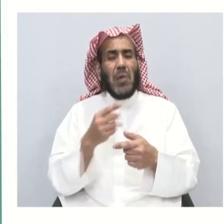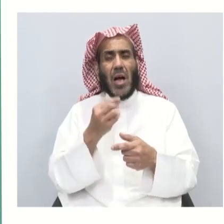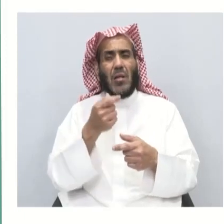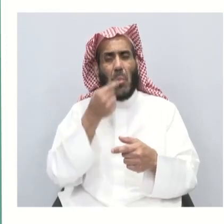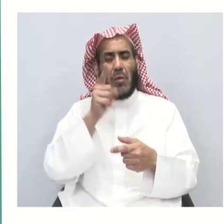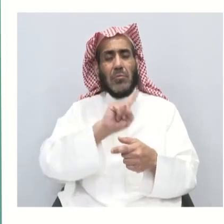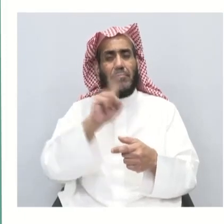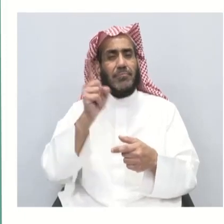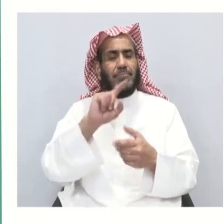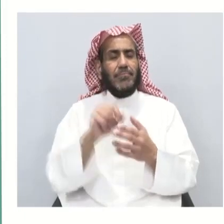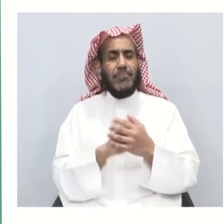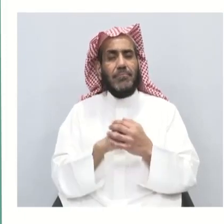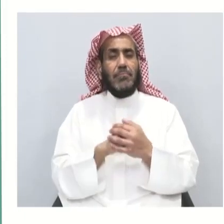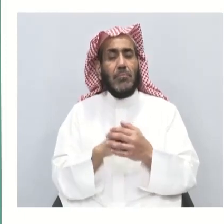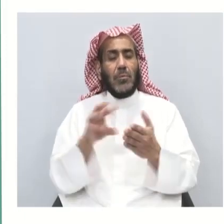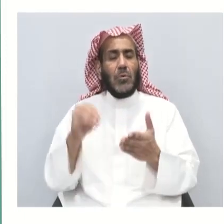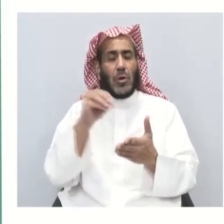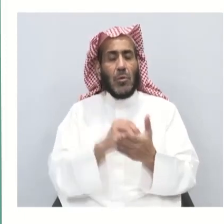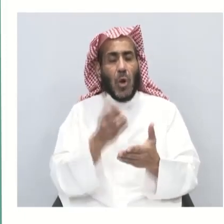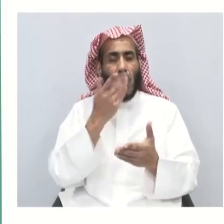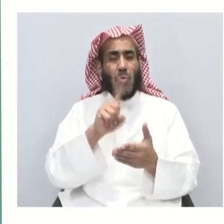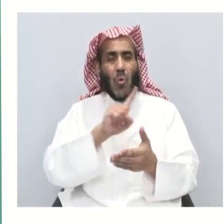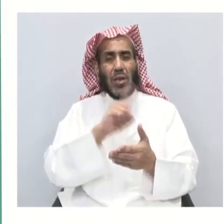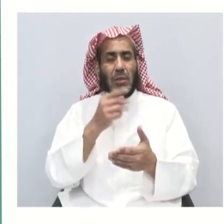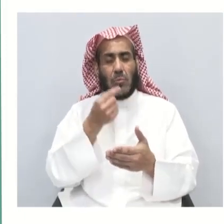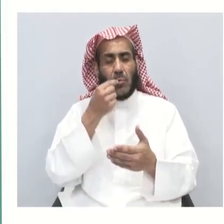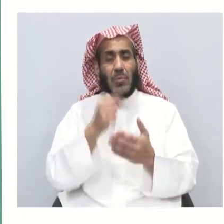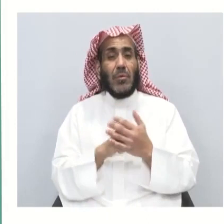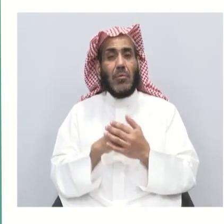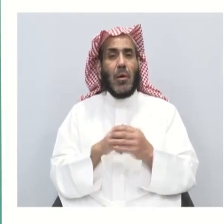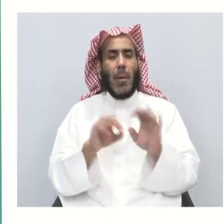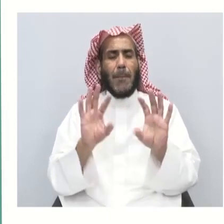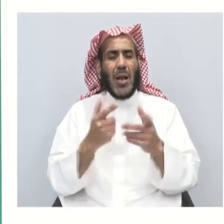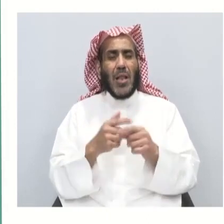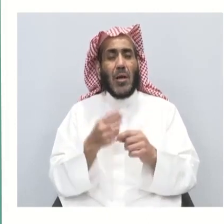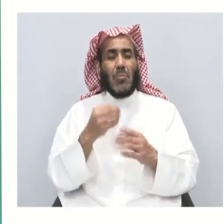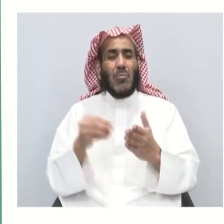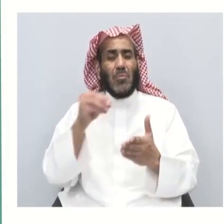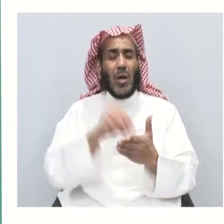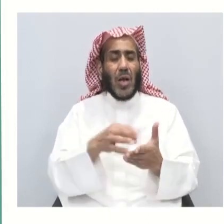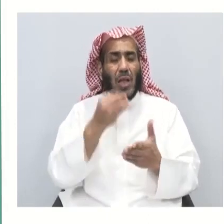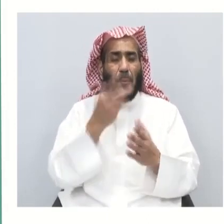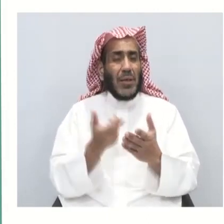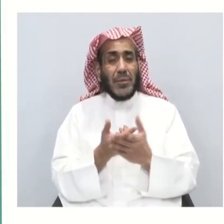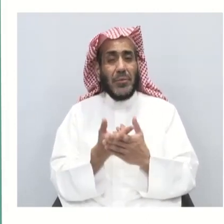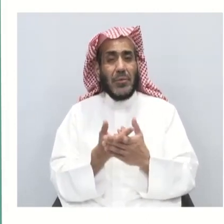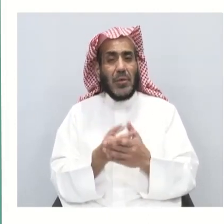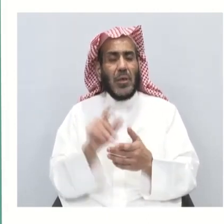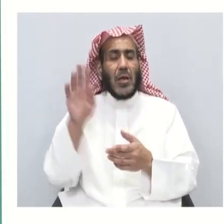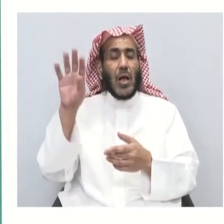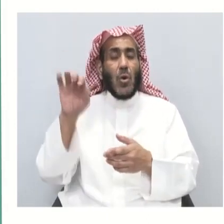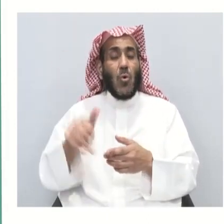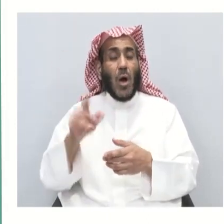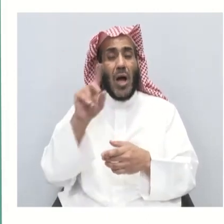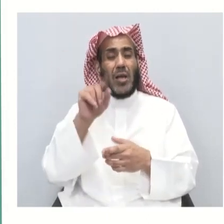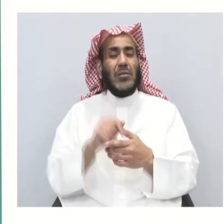السكر، تقوم بنقل الماء وليس السكر. من الذي يقوم بنقل الغذاء؟ اللحاء،